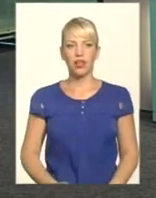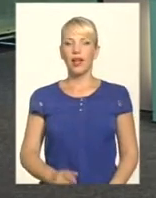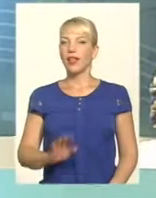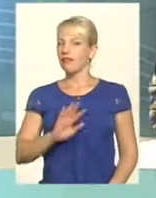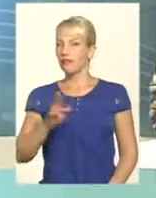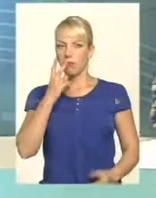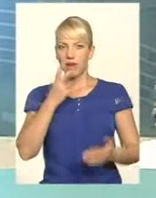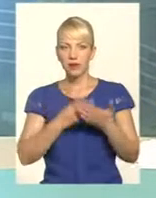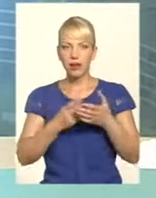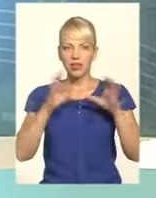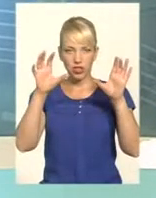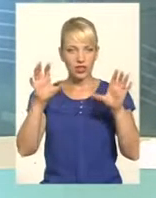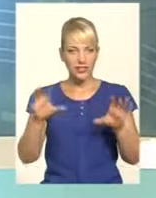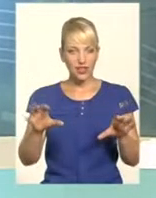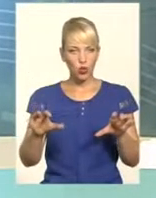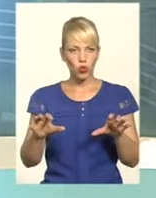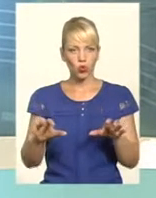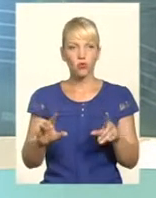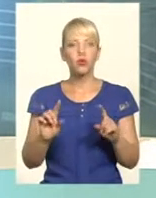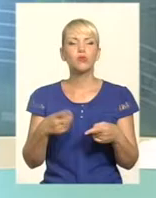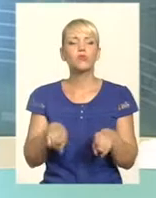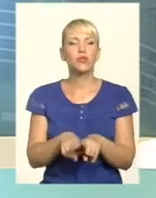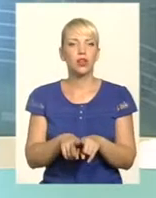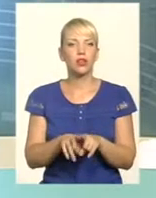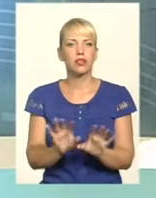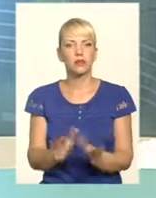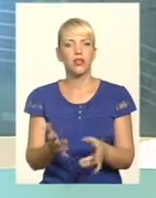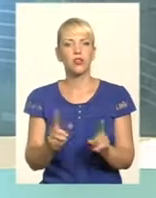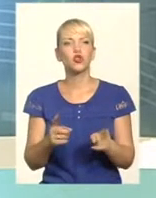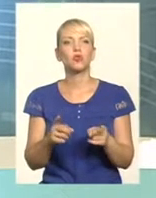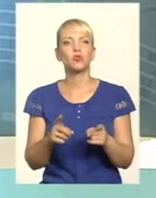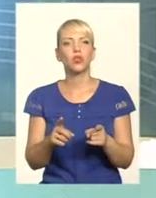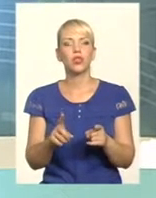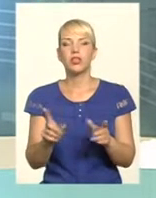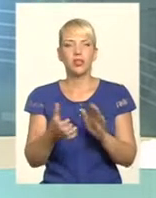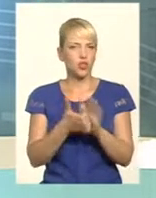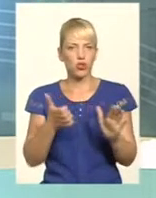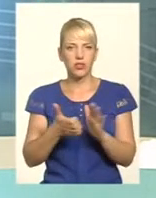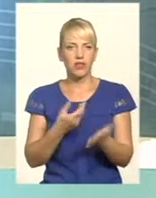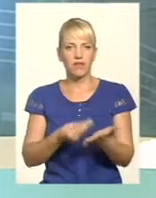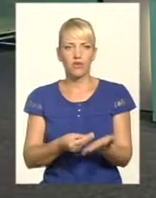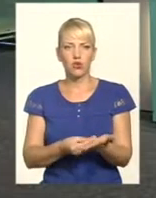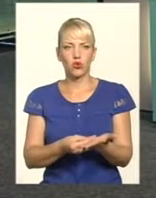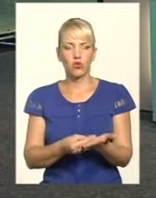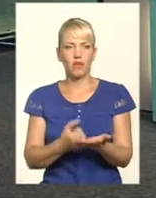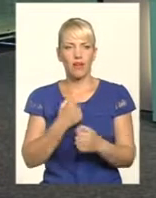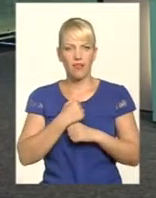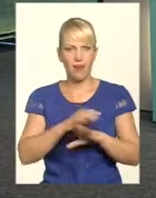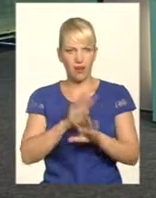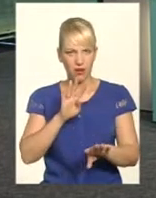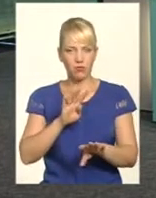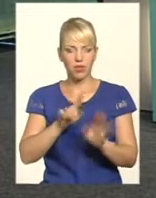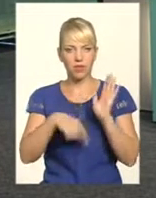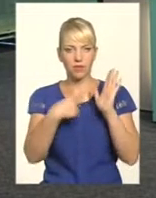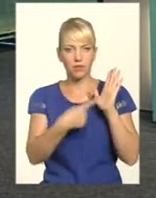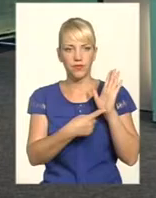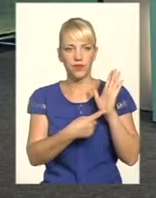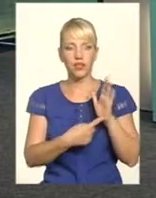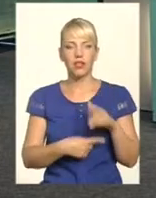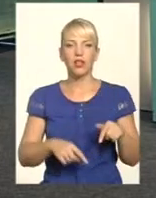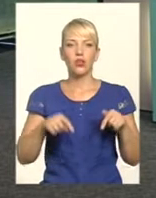не змінено, скажімо, чому так трапляється? Чи недостатнє фінансування армії? Я би сказав, потрібно